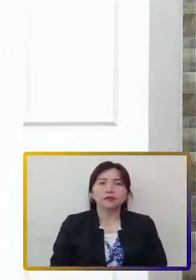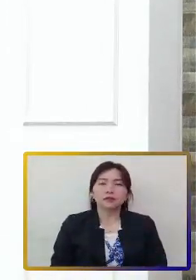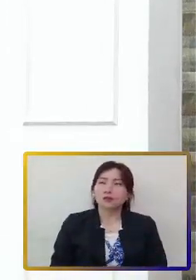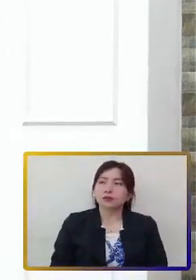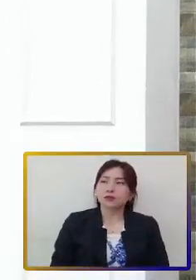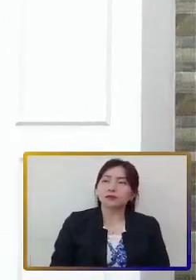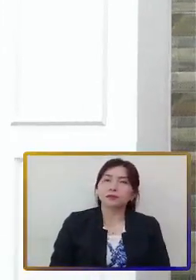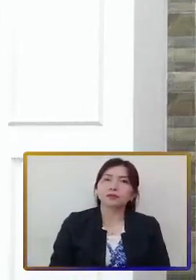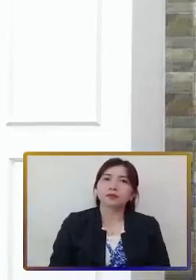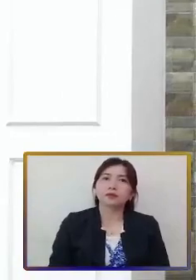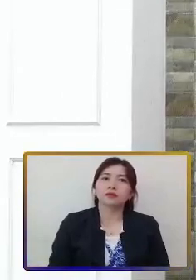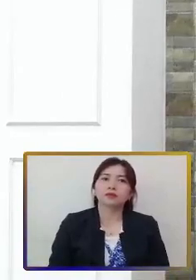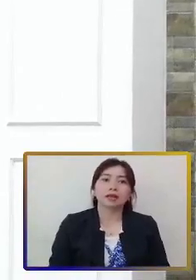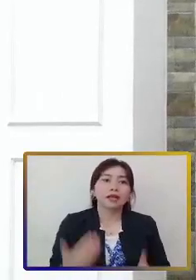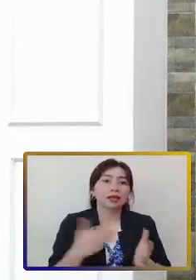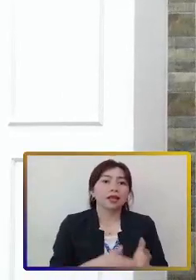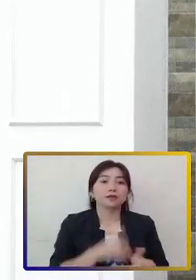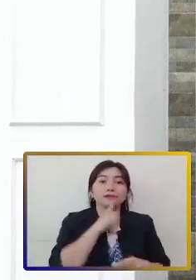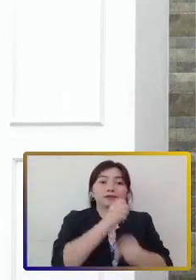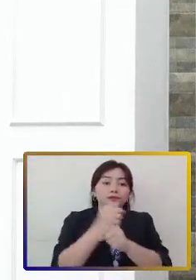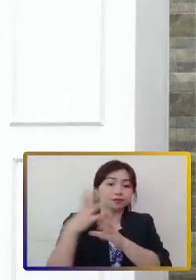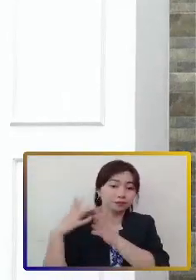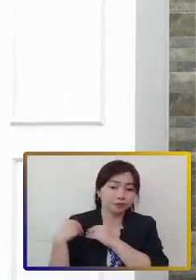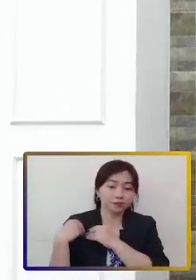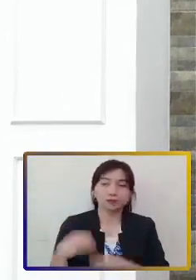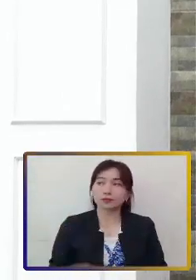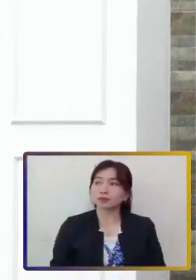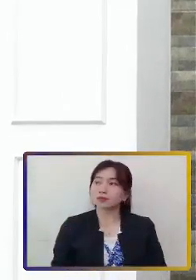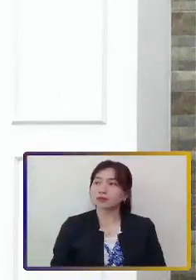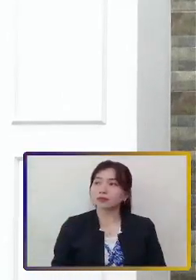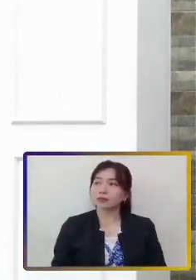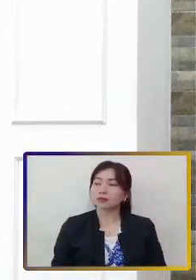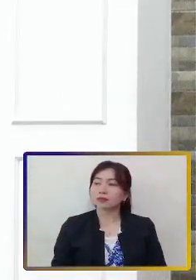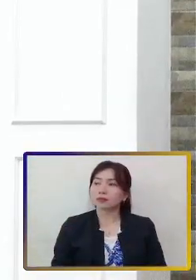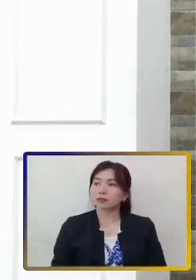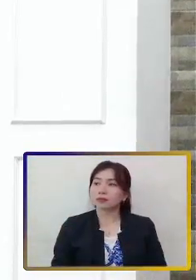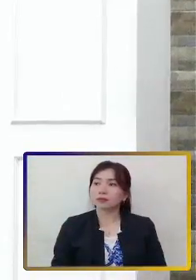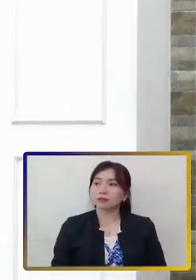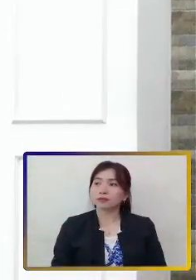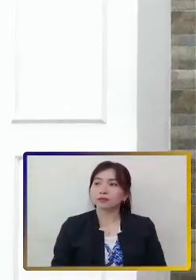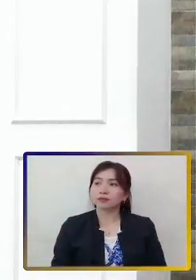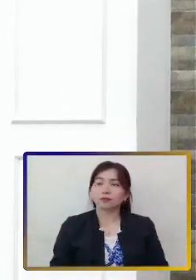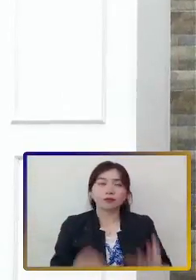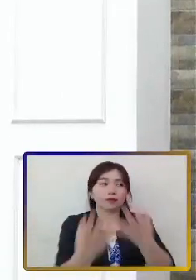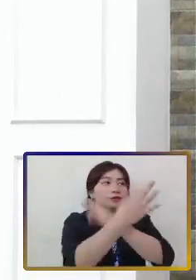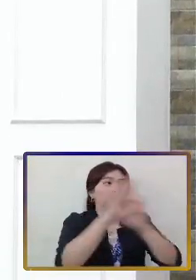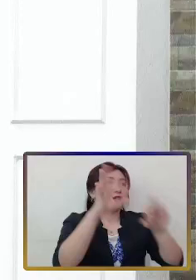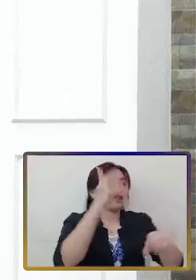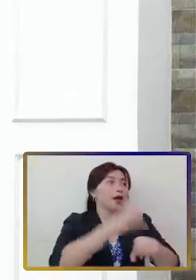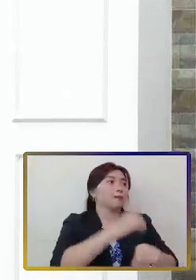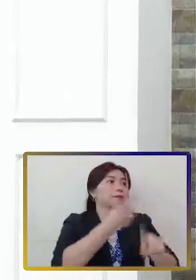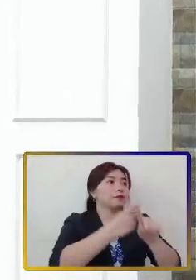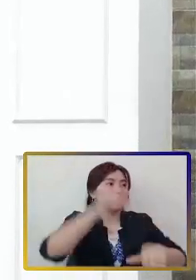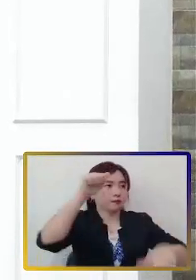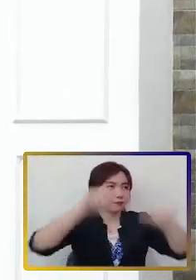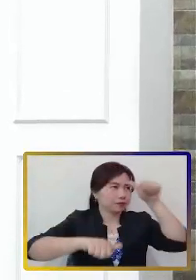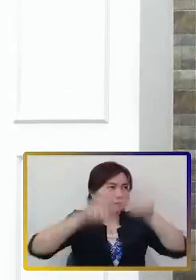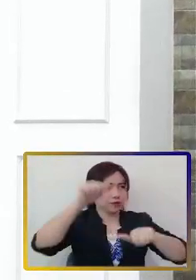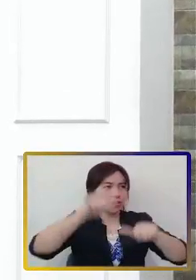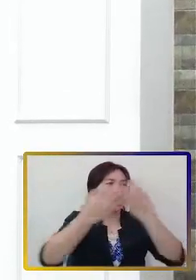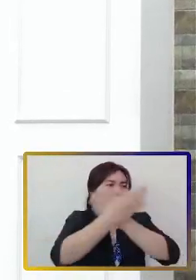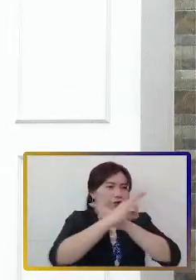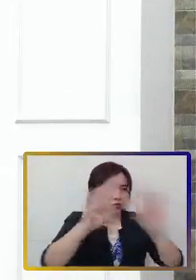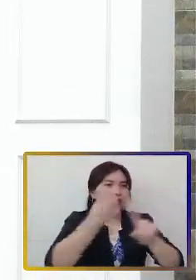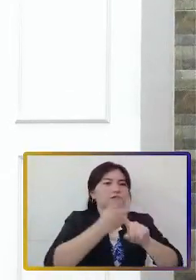assurance certain expectation Nagsimula ako sa dulo next Freedom from doubt